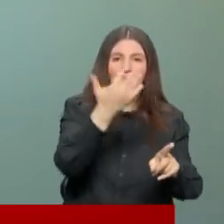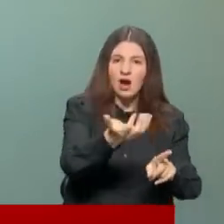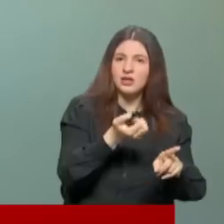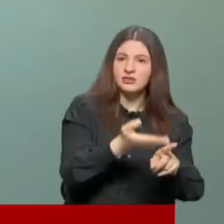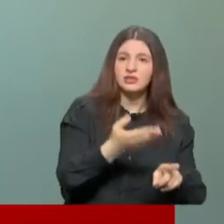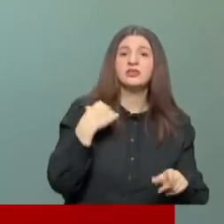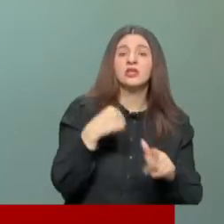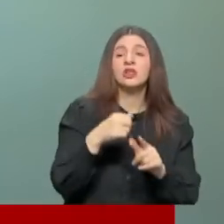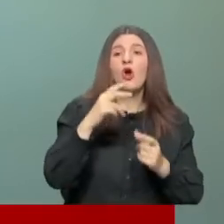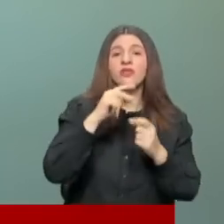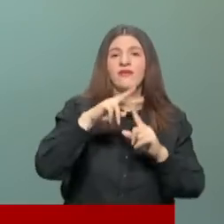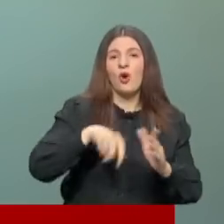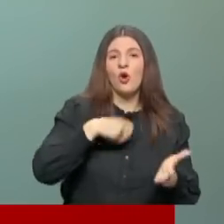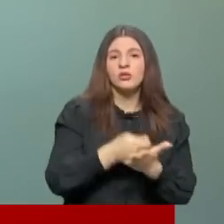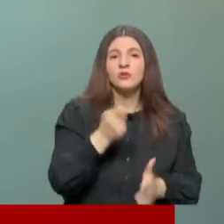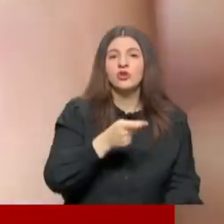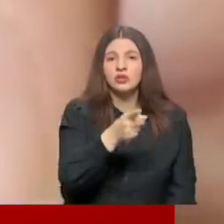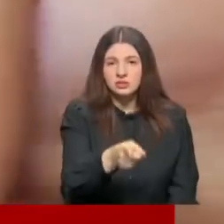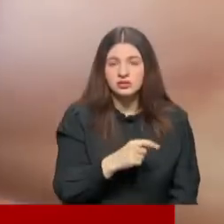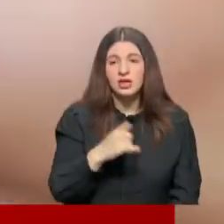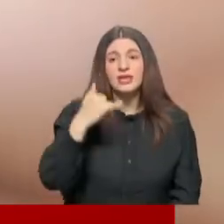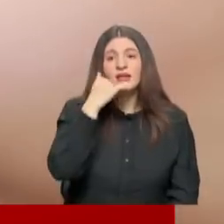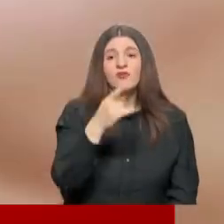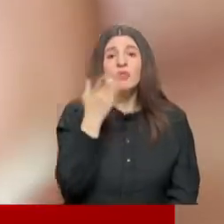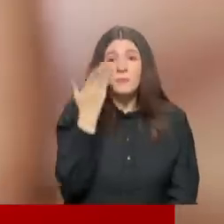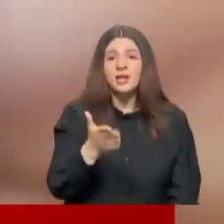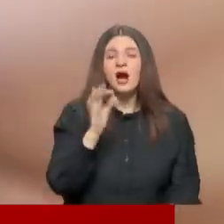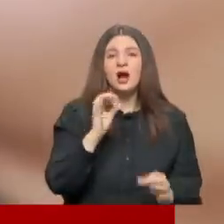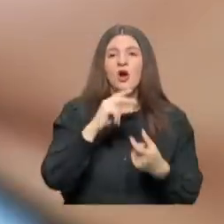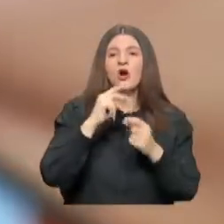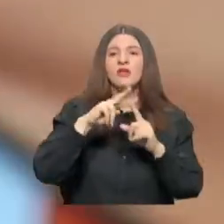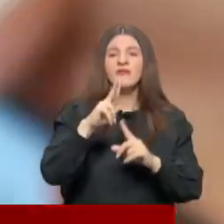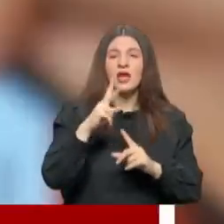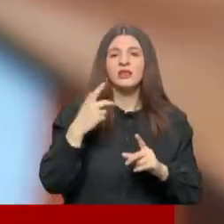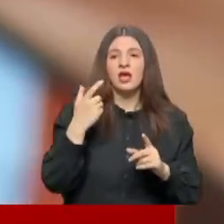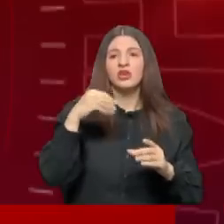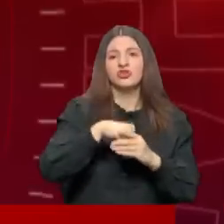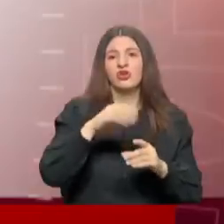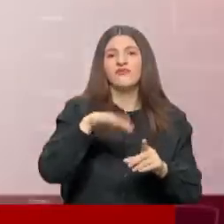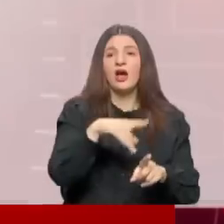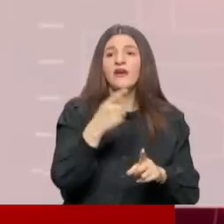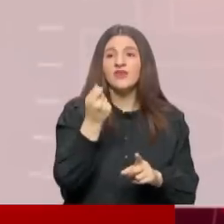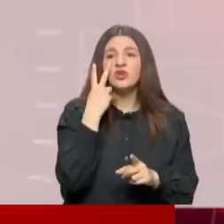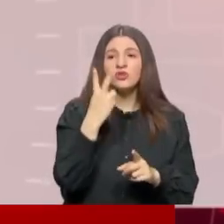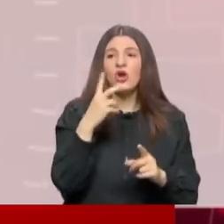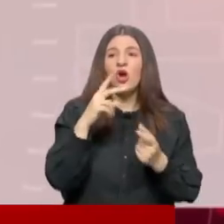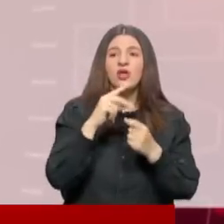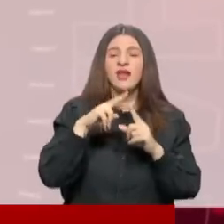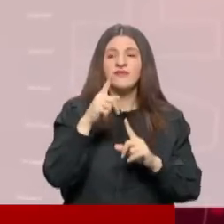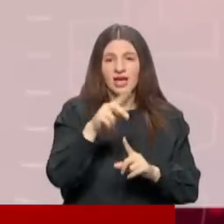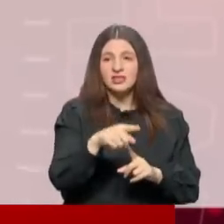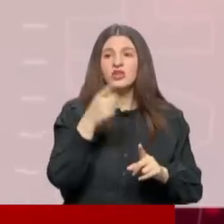alsanız yine özel tüketim vergisi ödemek zorundasınız. Cep telefonu bile hala özel tüketim olarak görülüyor. Fiyatına göre